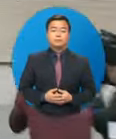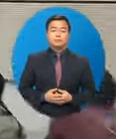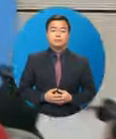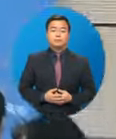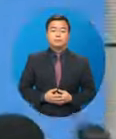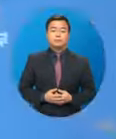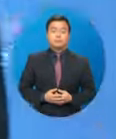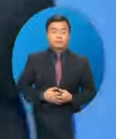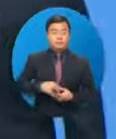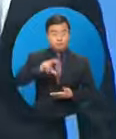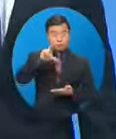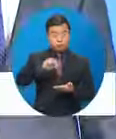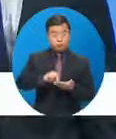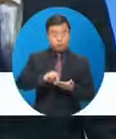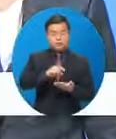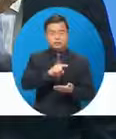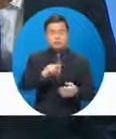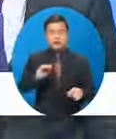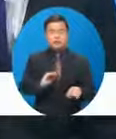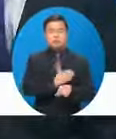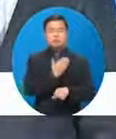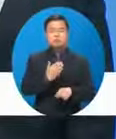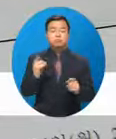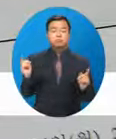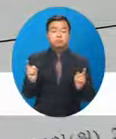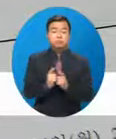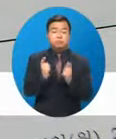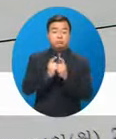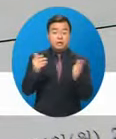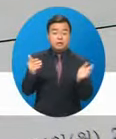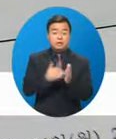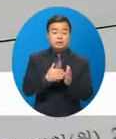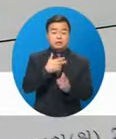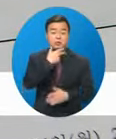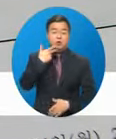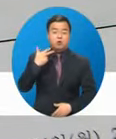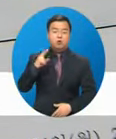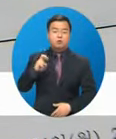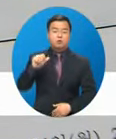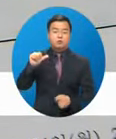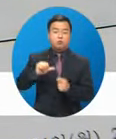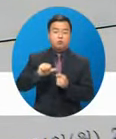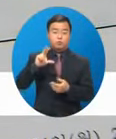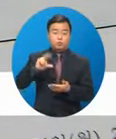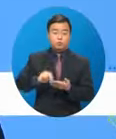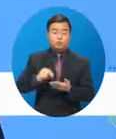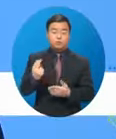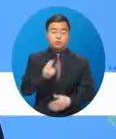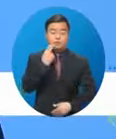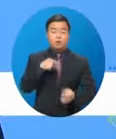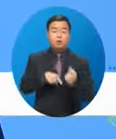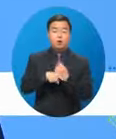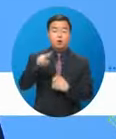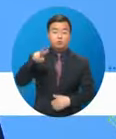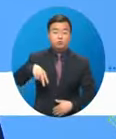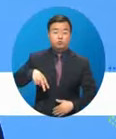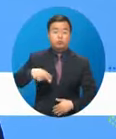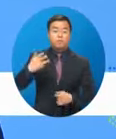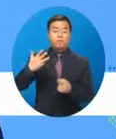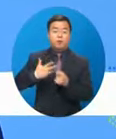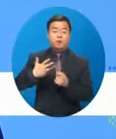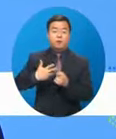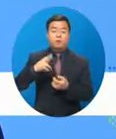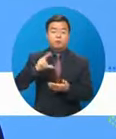주시겠습니다. 출제 오류 논란이 일었던 올해 수능의 영어 25번 문항과 생명과학 2 8번 문항이 모두 복수